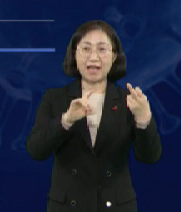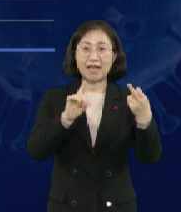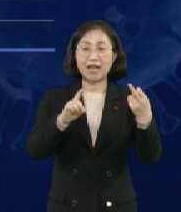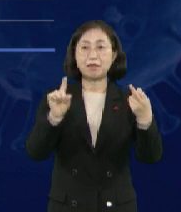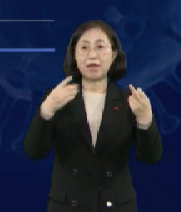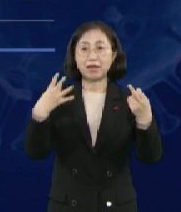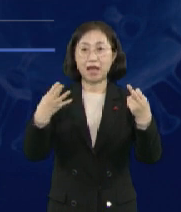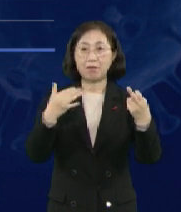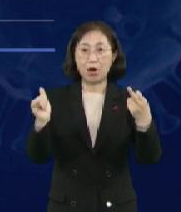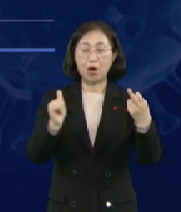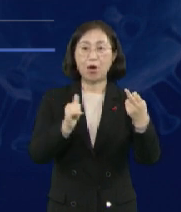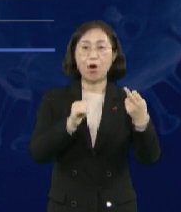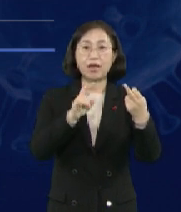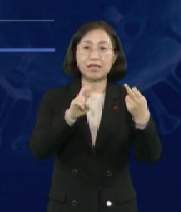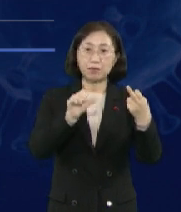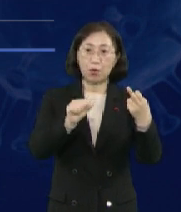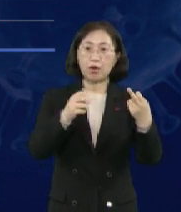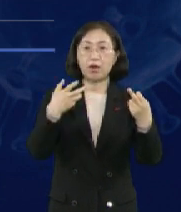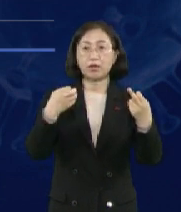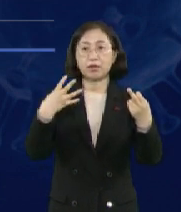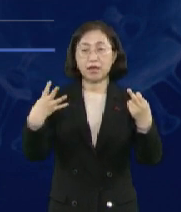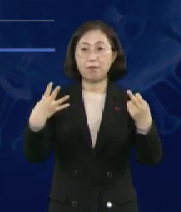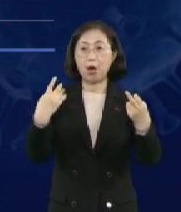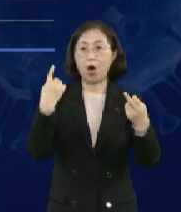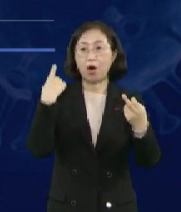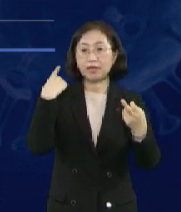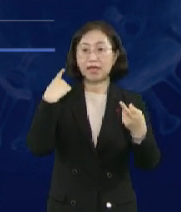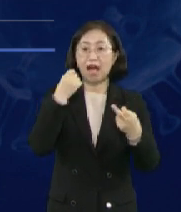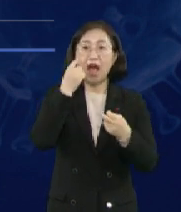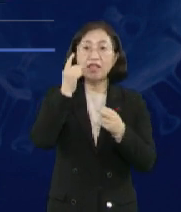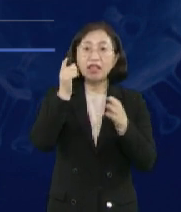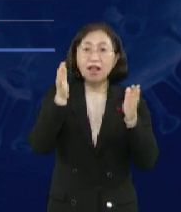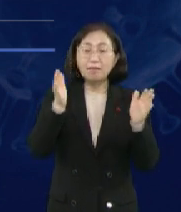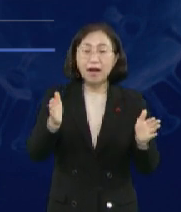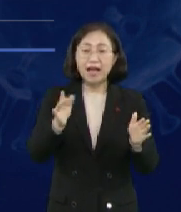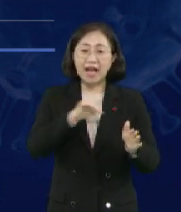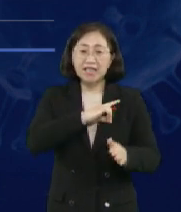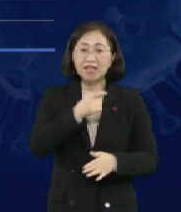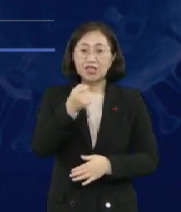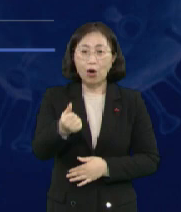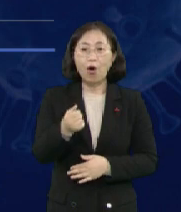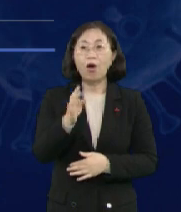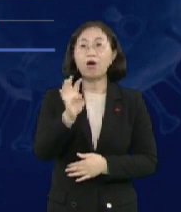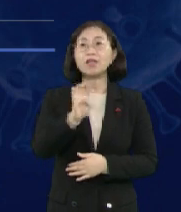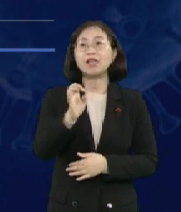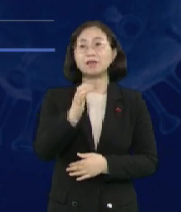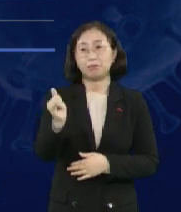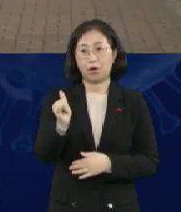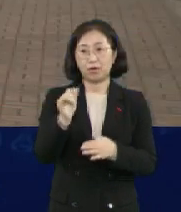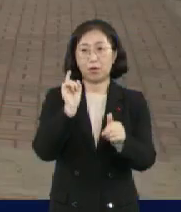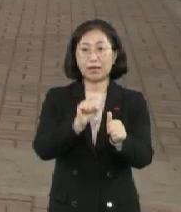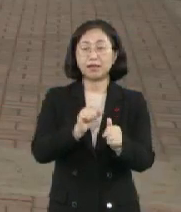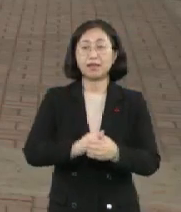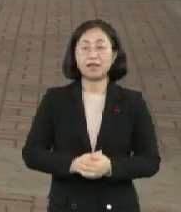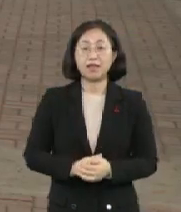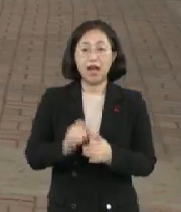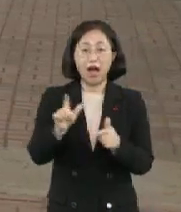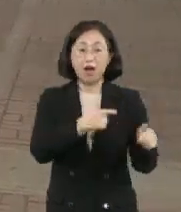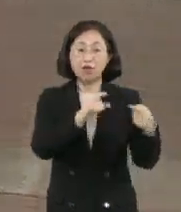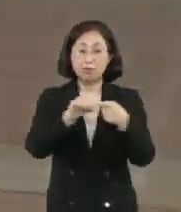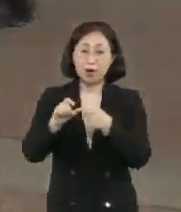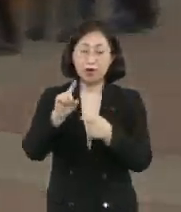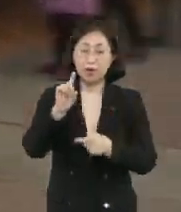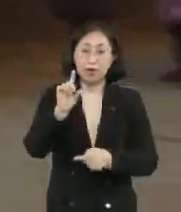104명, 25일 84명, 어제는 한 달여 만에 가장 적은 수인 40명이 나온 겁니다. 하루